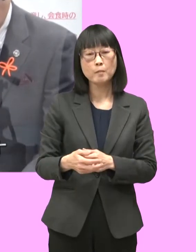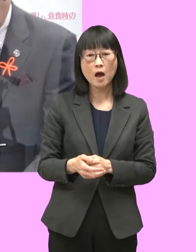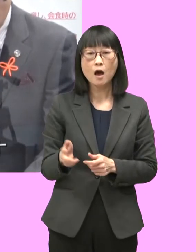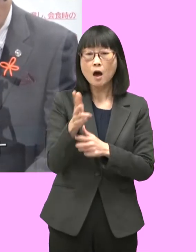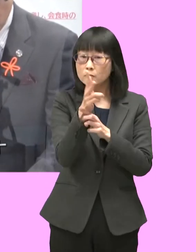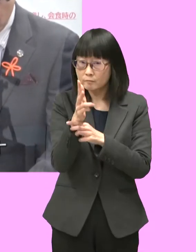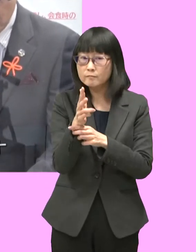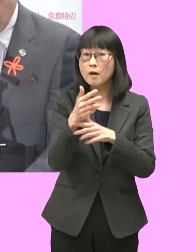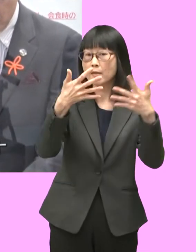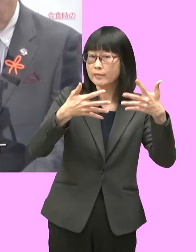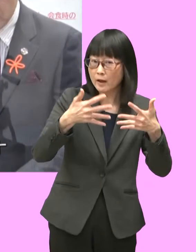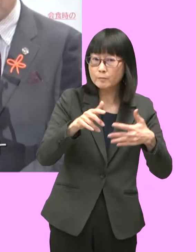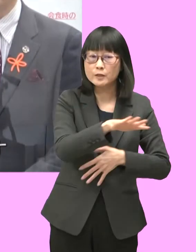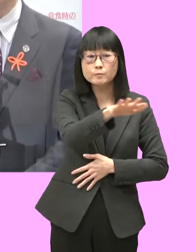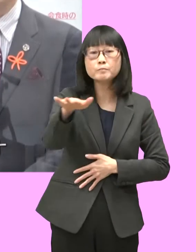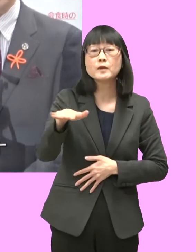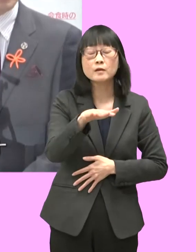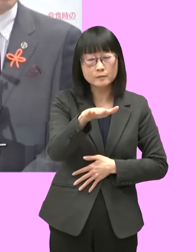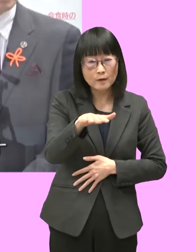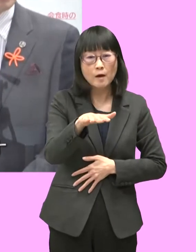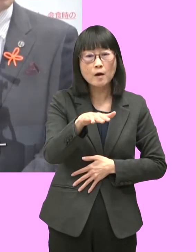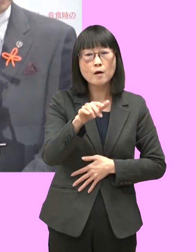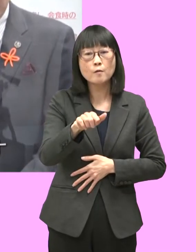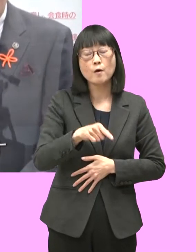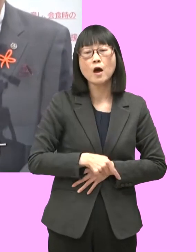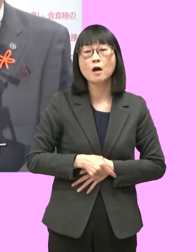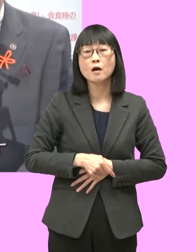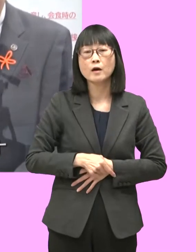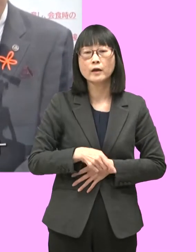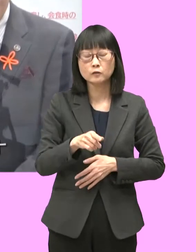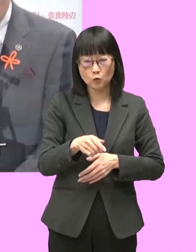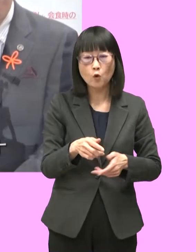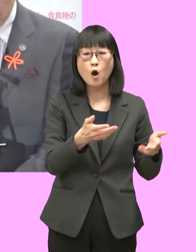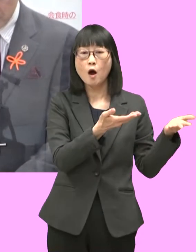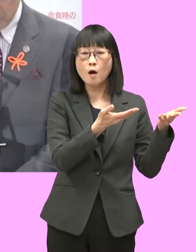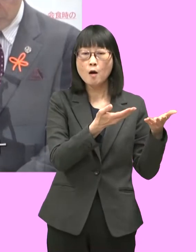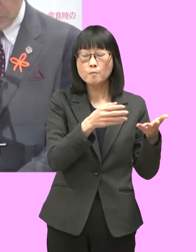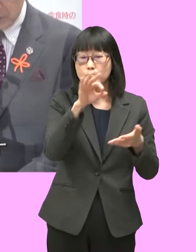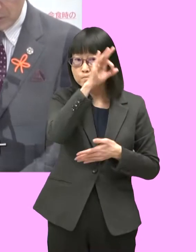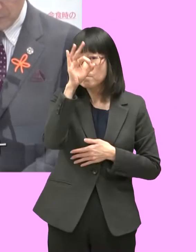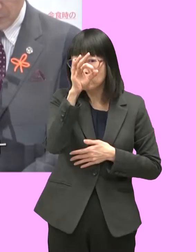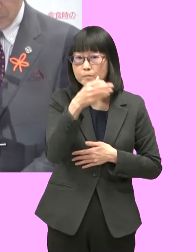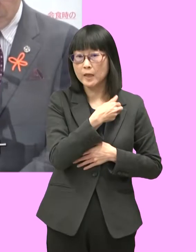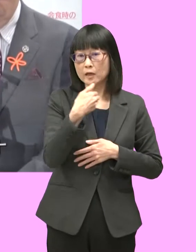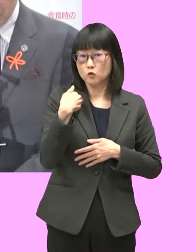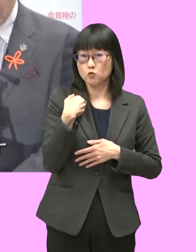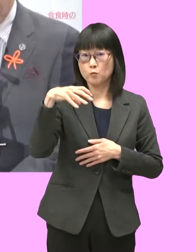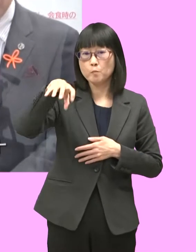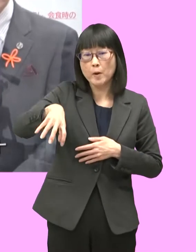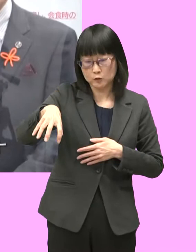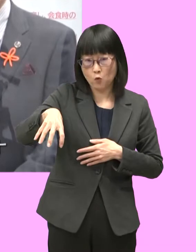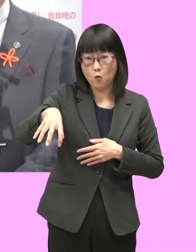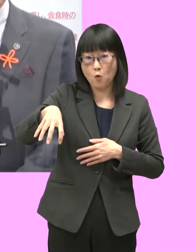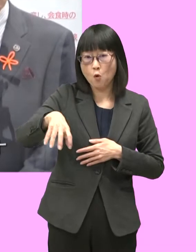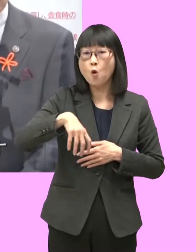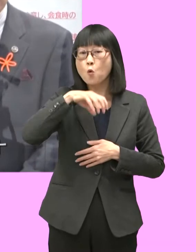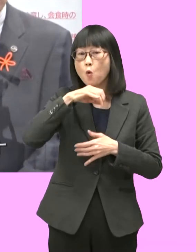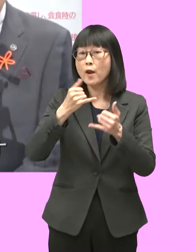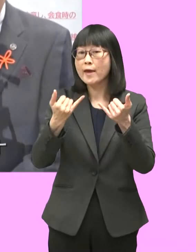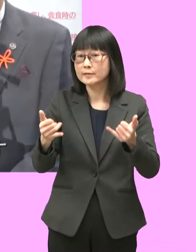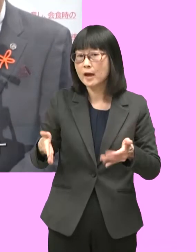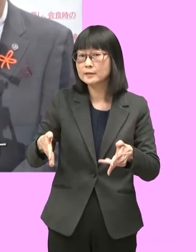人保健施設エルダーランドに、ご協力をいただきまして、12月の27